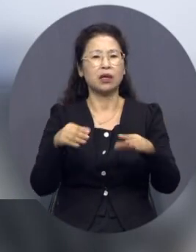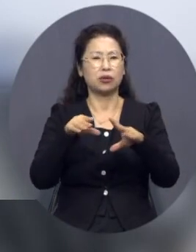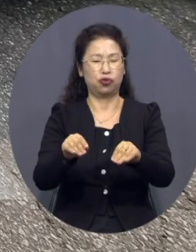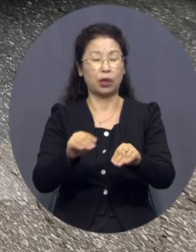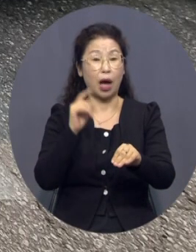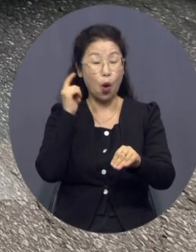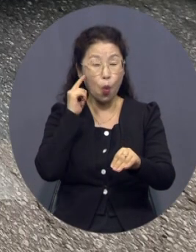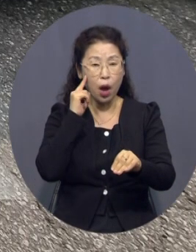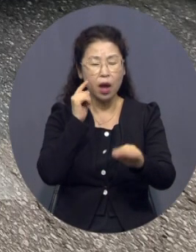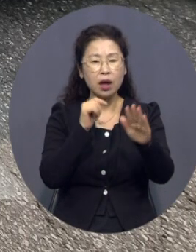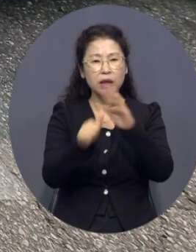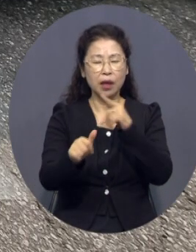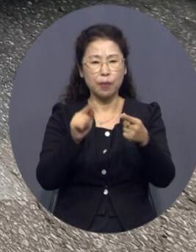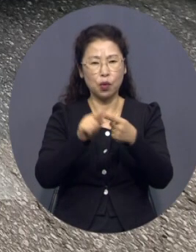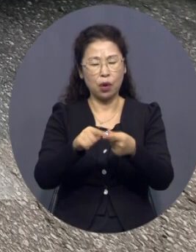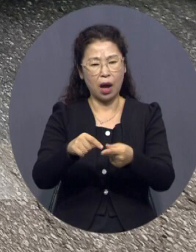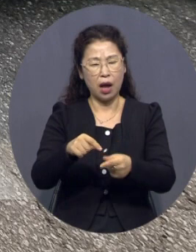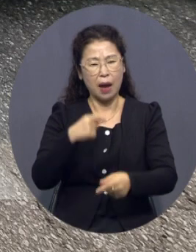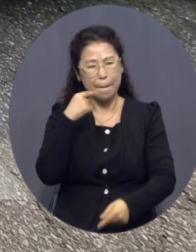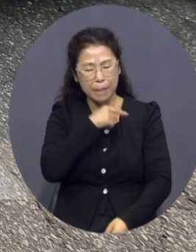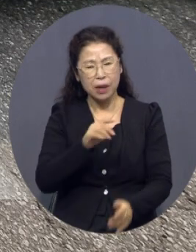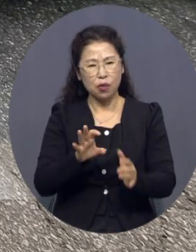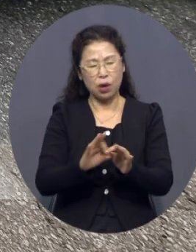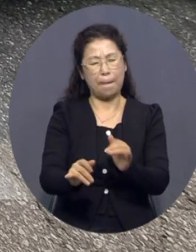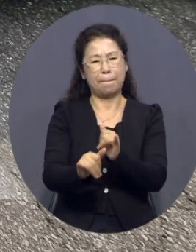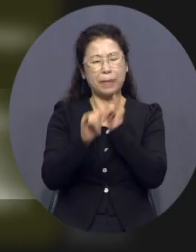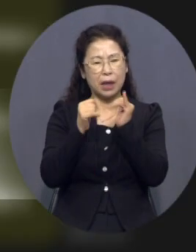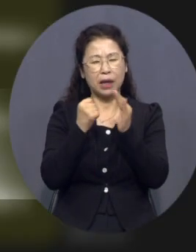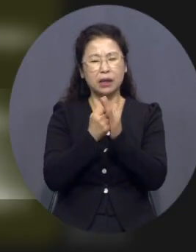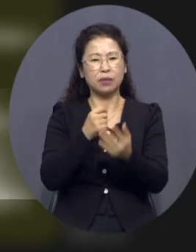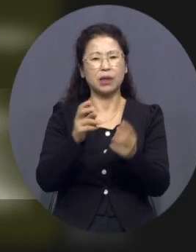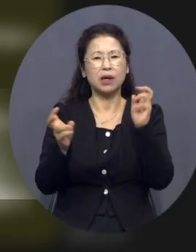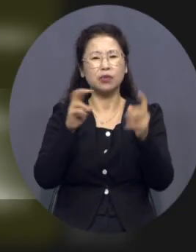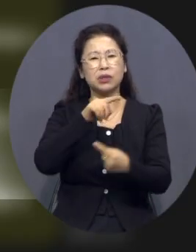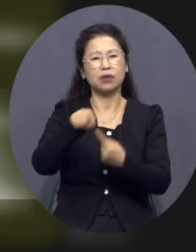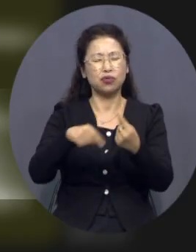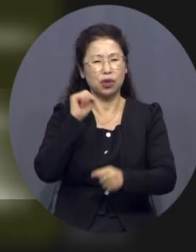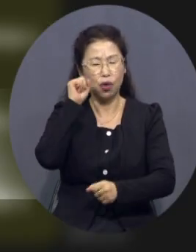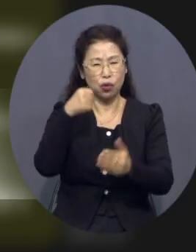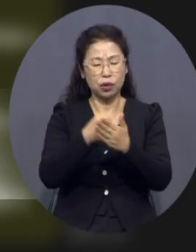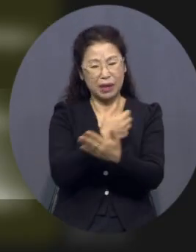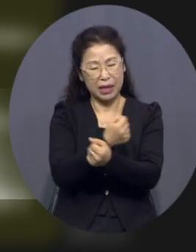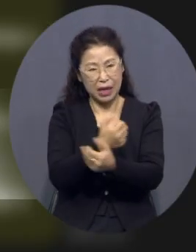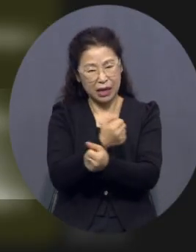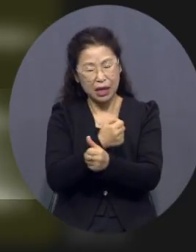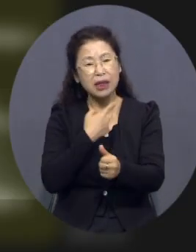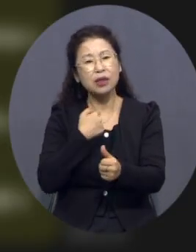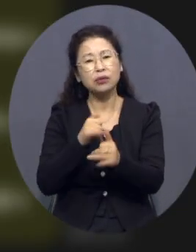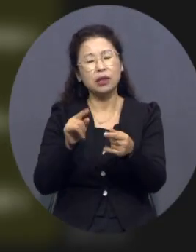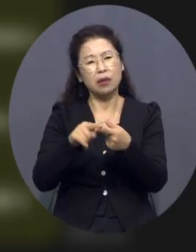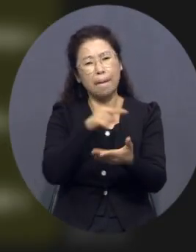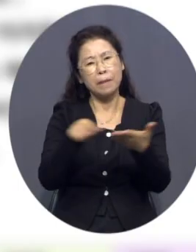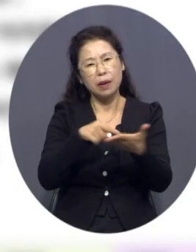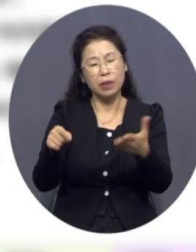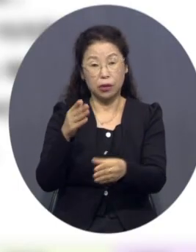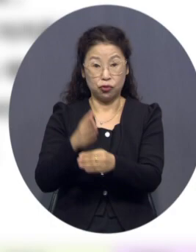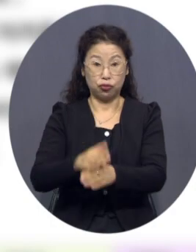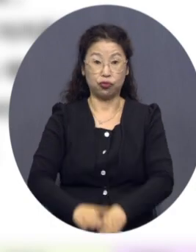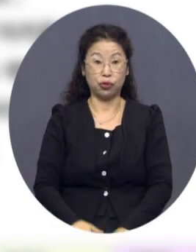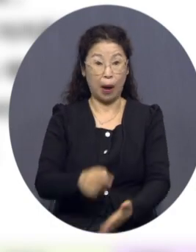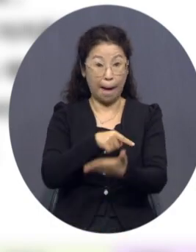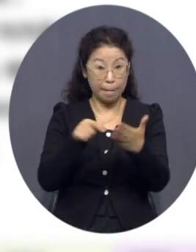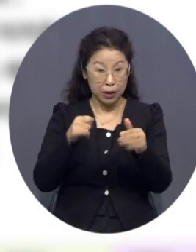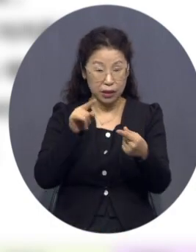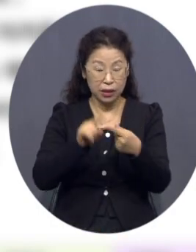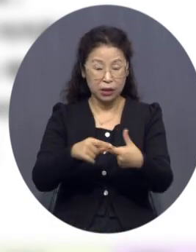업체 대표가 채무 문제로 목숨을 끊으면서 회사 운영이 어려워져 예약자들이 줄줄이 피해를 보고 있는 겁니다.